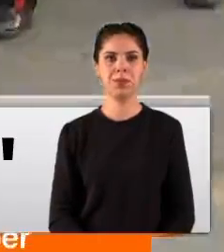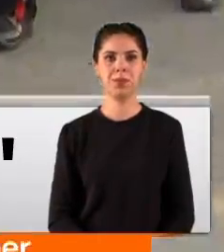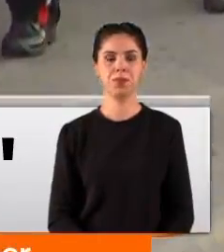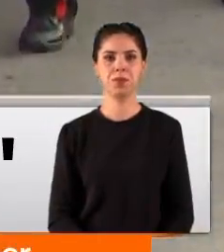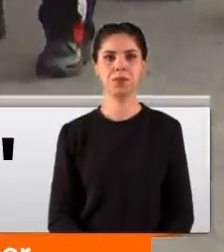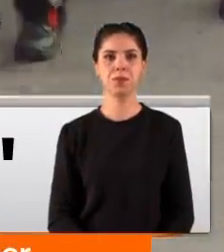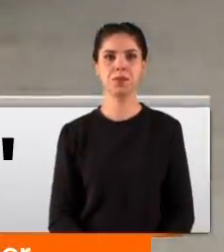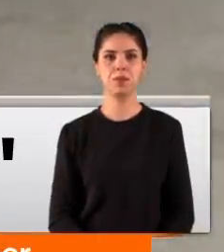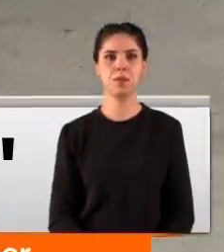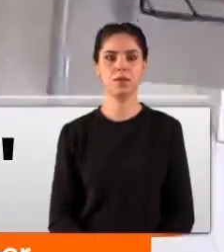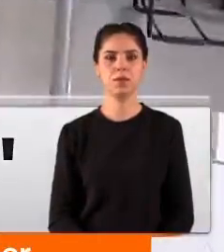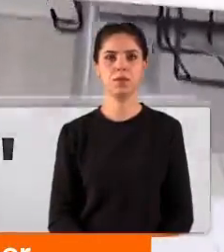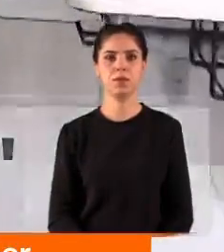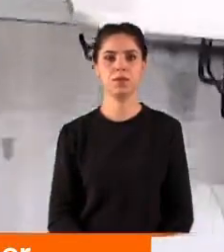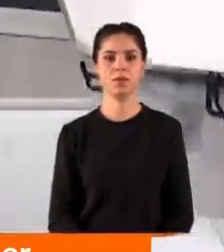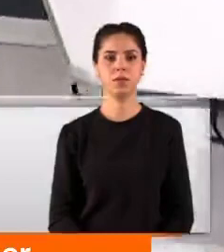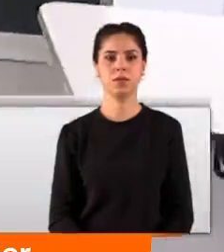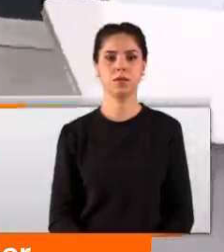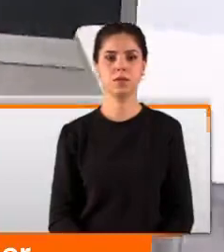ediyorum.